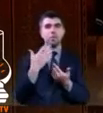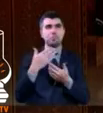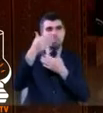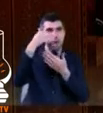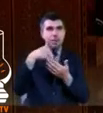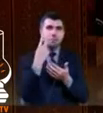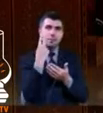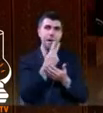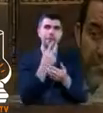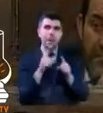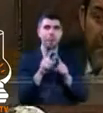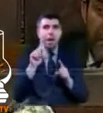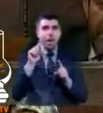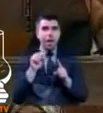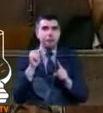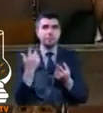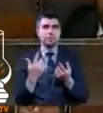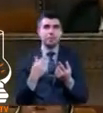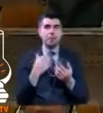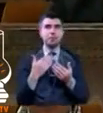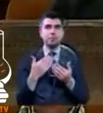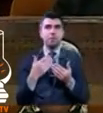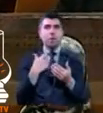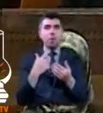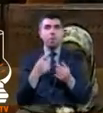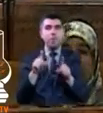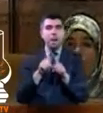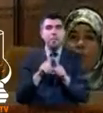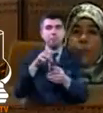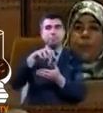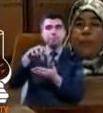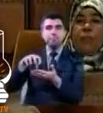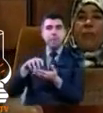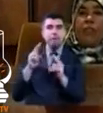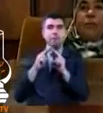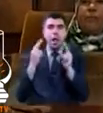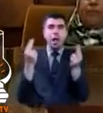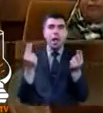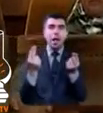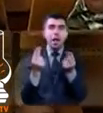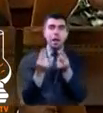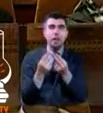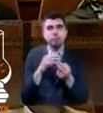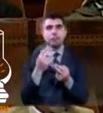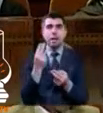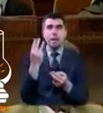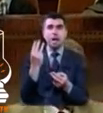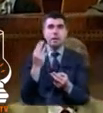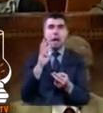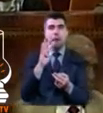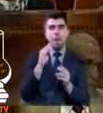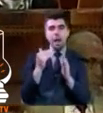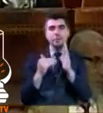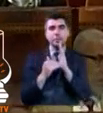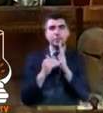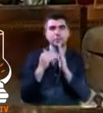الشيء مقارنة ليس مع بلدان الجوار ولكن مع البلدان المتقدمة، بحيث أن في الدول المتقدمة هذا المعدل بين 3 أو 4 نقاط،